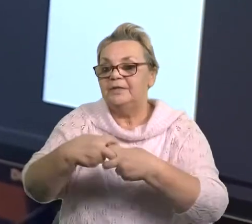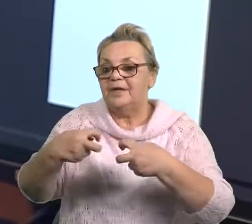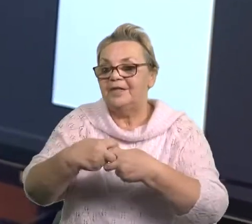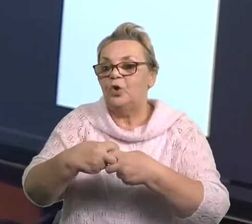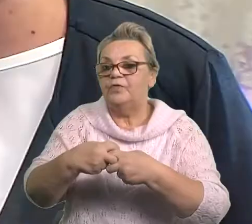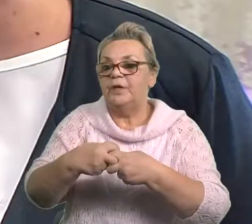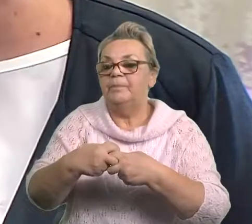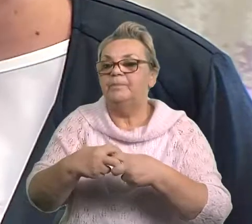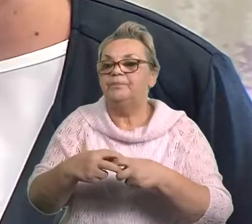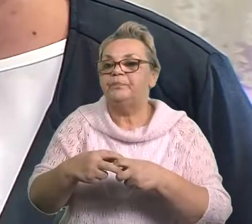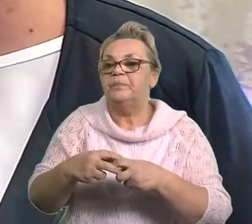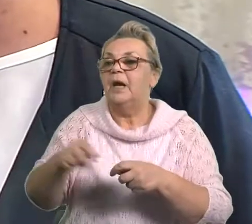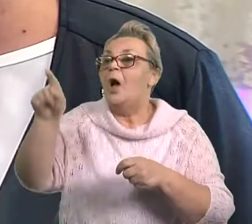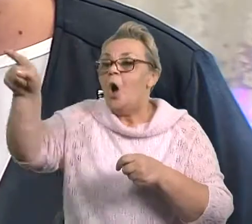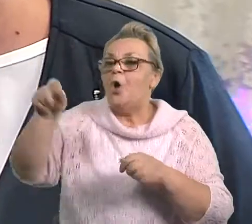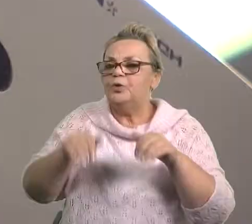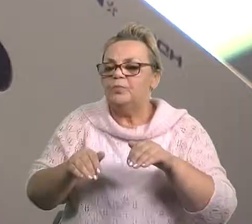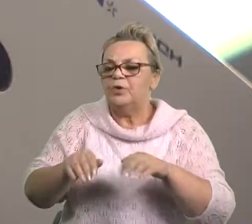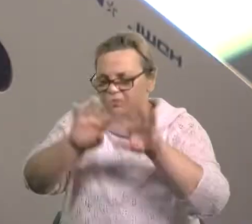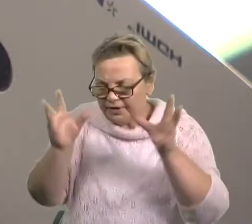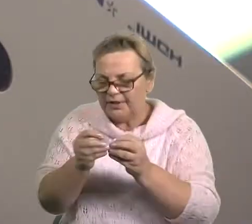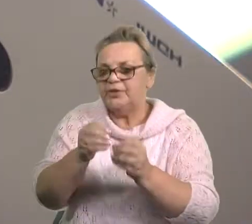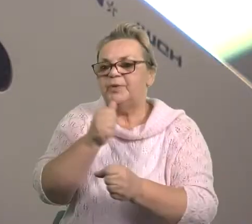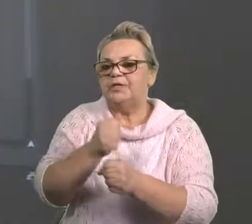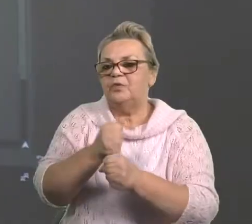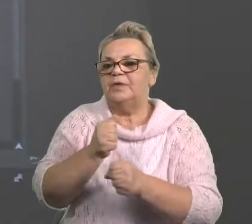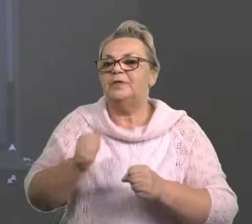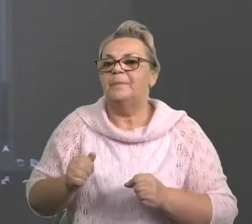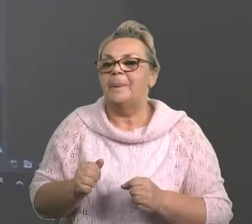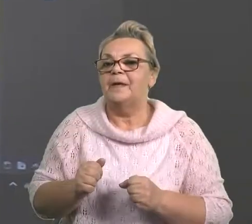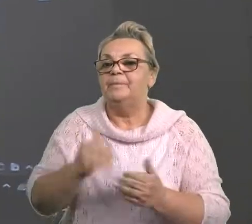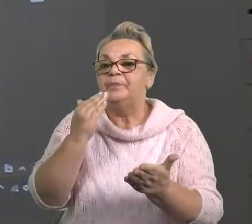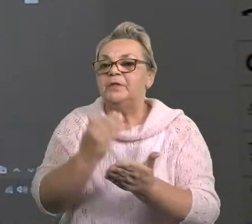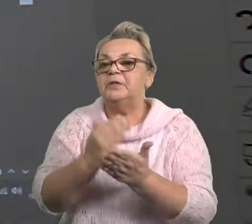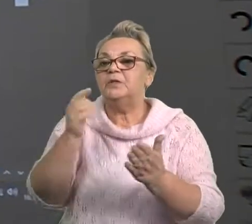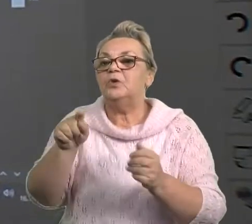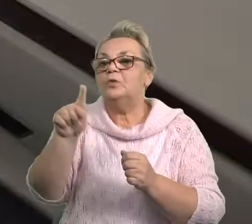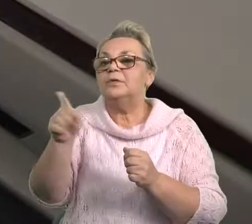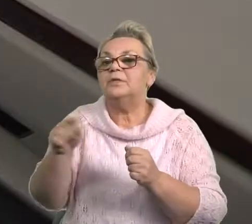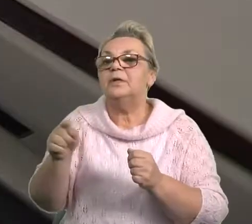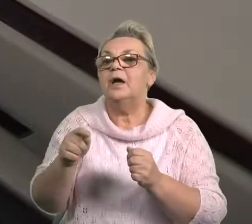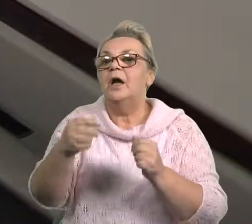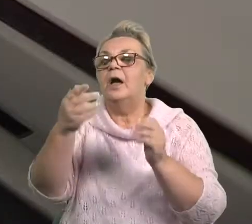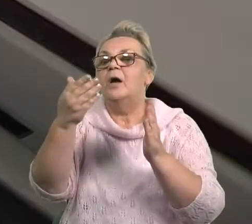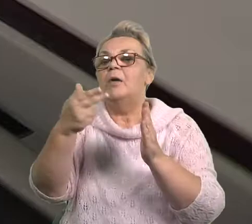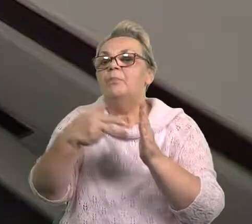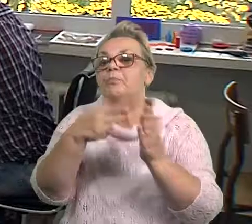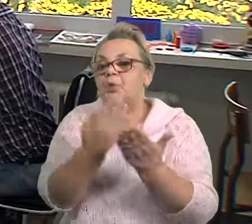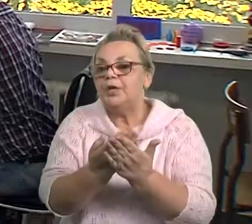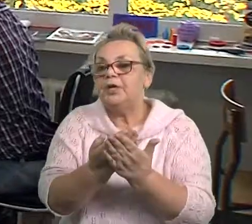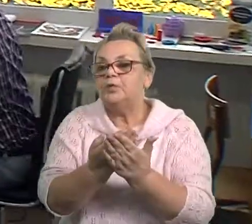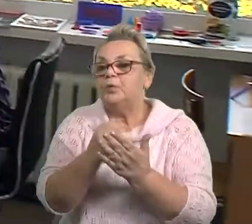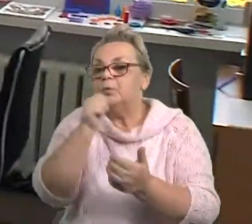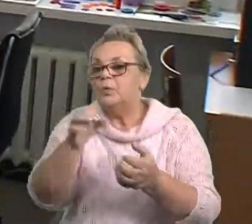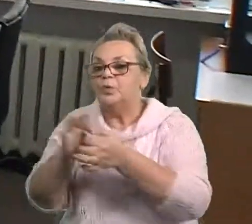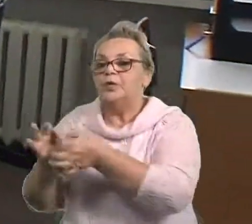więc właściwie oni mogą wszędzie pracować. Tylko z projektu tak naprawdę unijnego możemy otworzyć